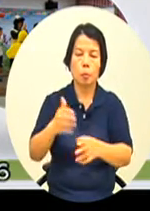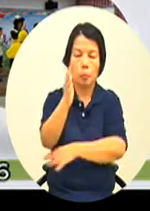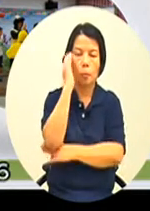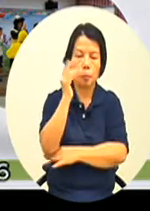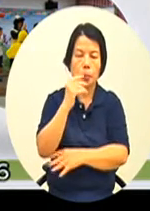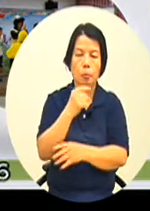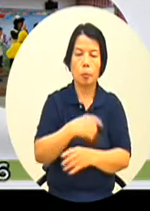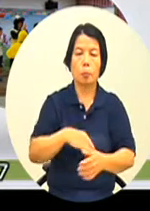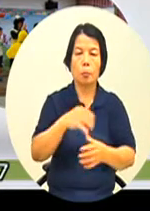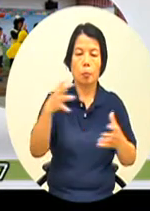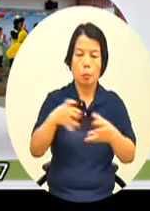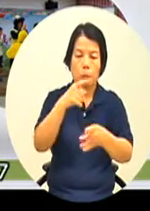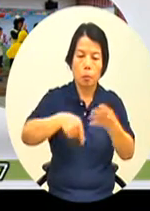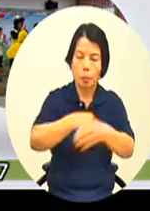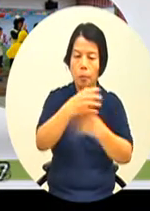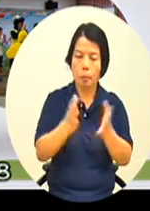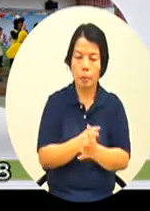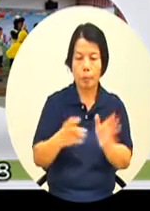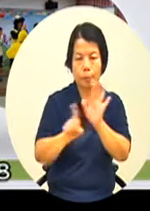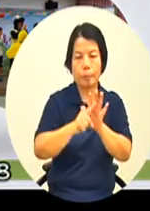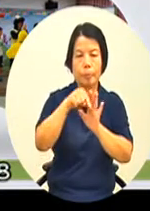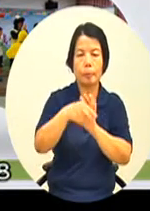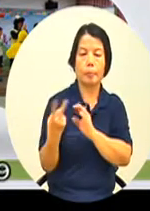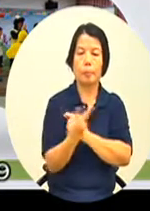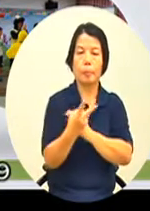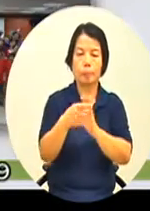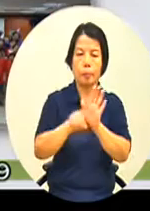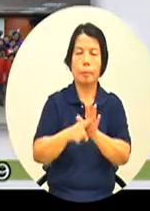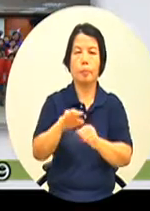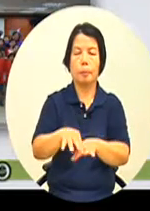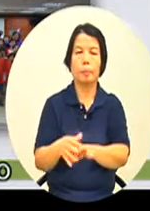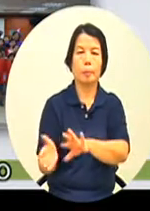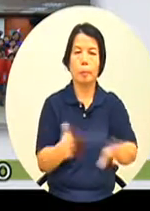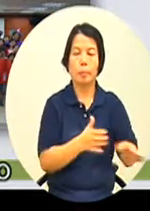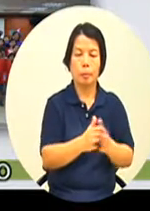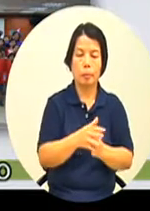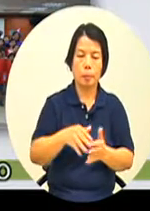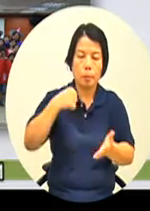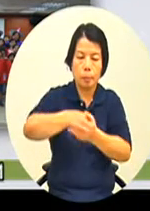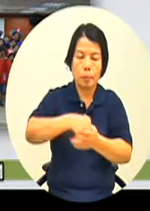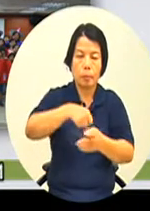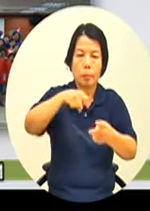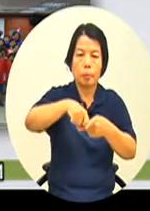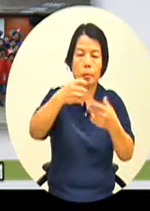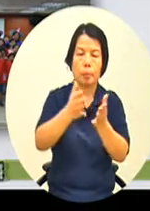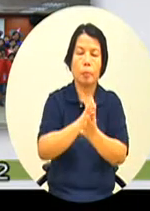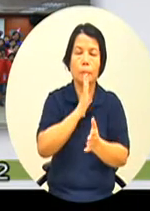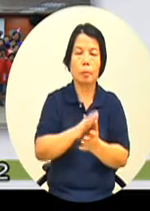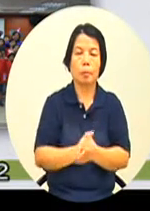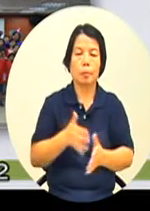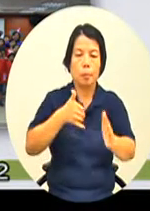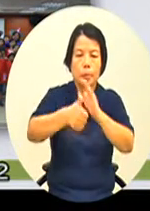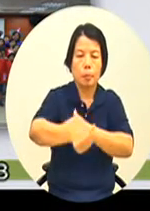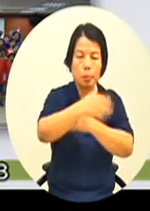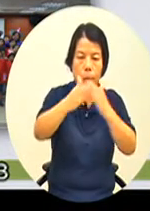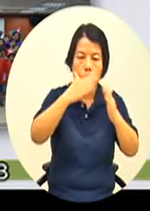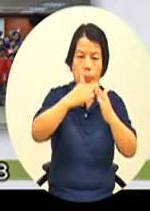政故事的话剧。再者，我们结合廉政志工赴校园及各个图书服务馆，向我们协同